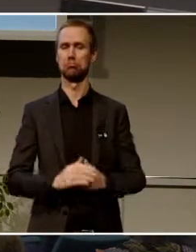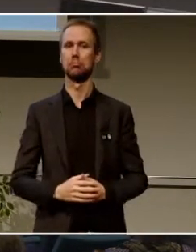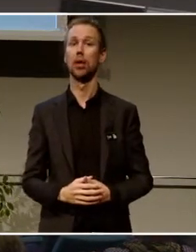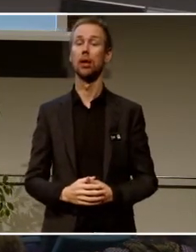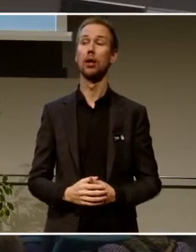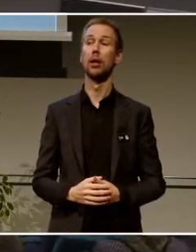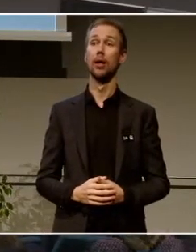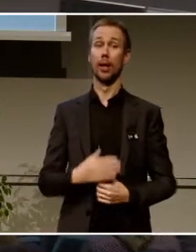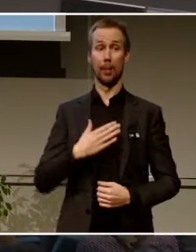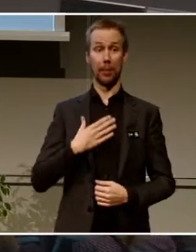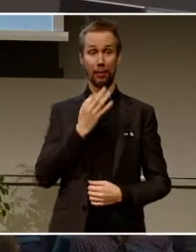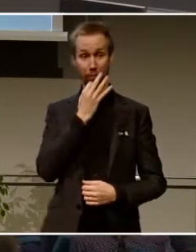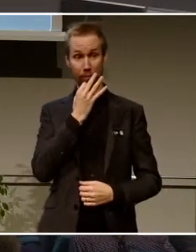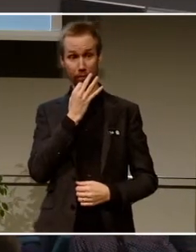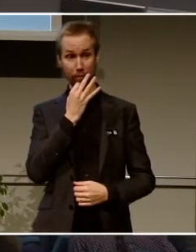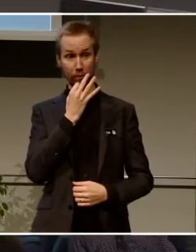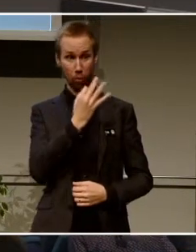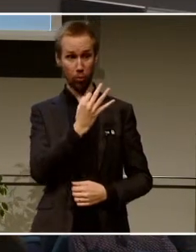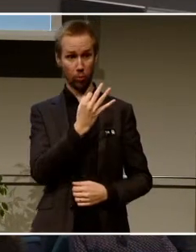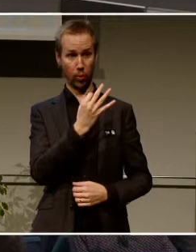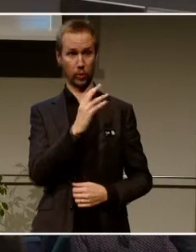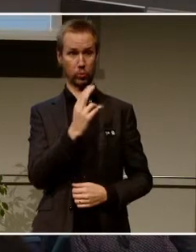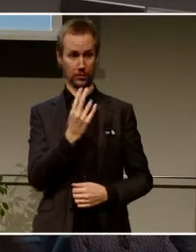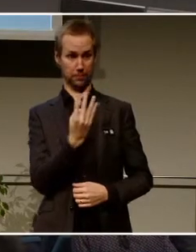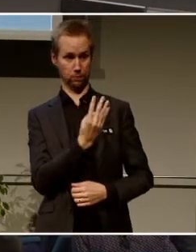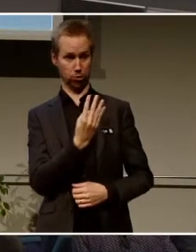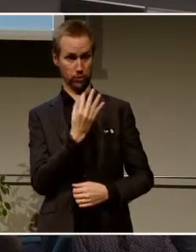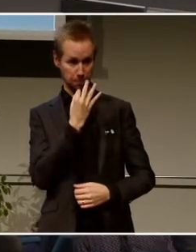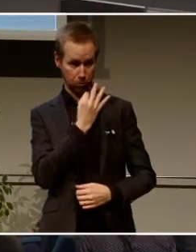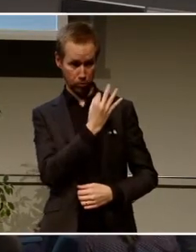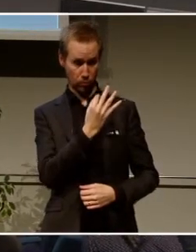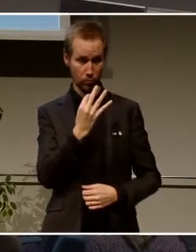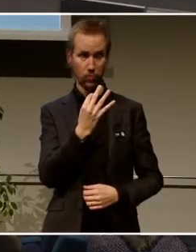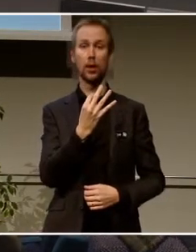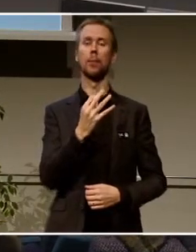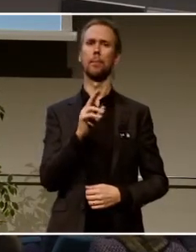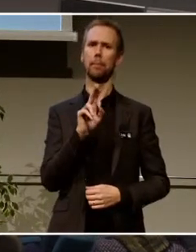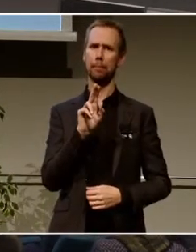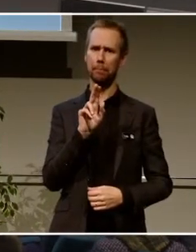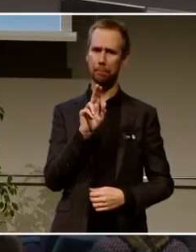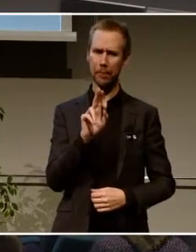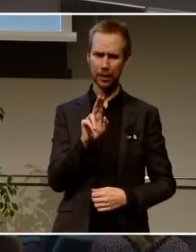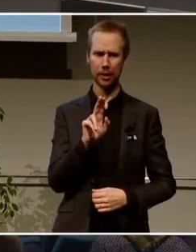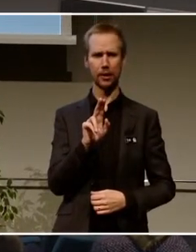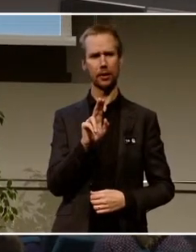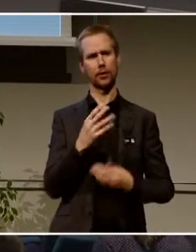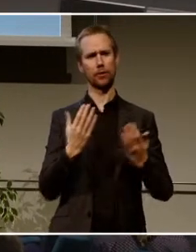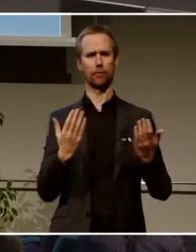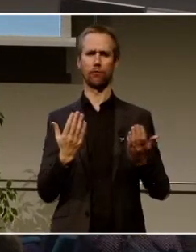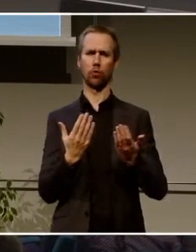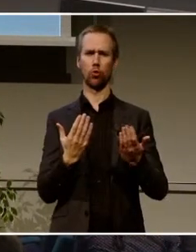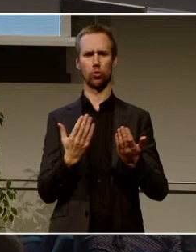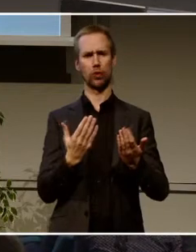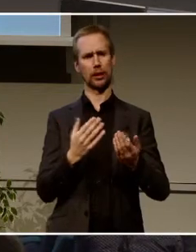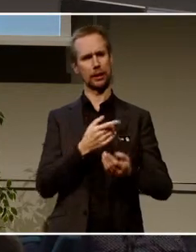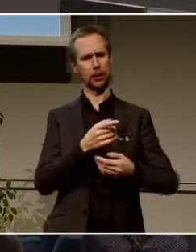så fall så är min första fråga till er alla. Vad är det egentligen, det här som ni jobbar med, och det är ju kanske lite olika svar. Är